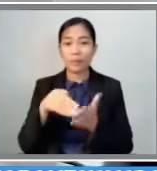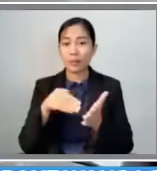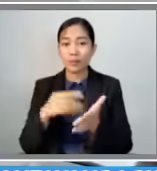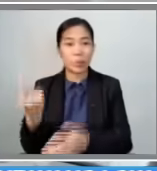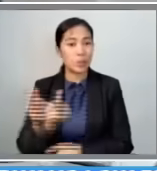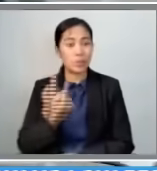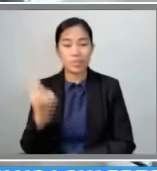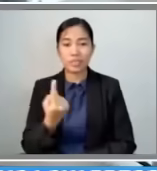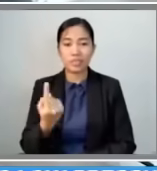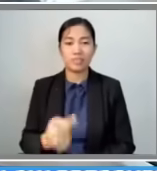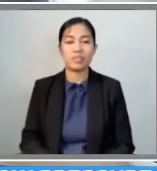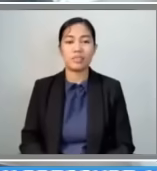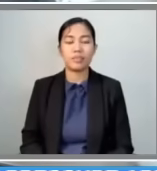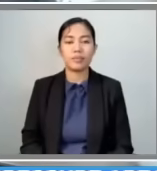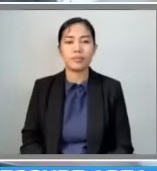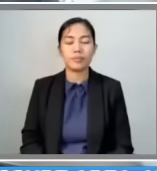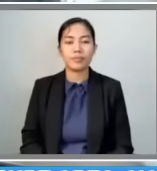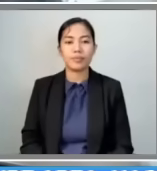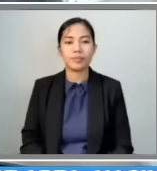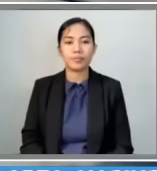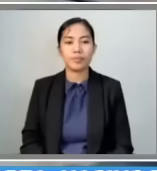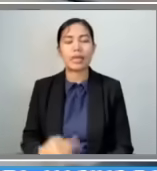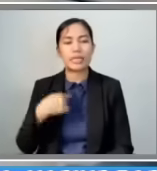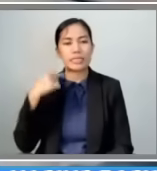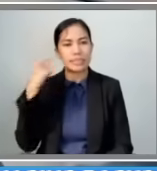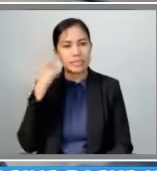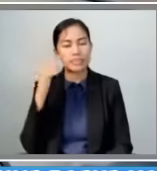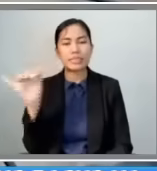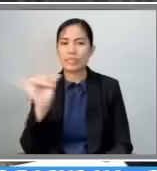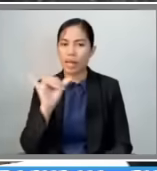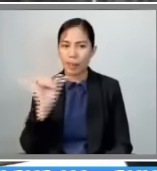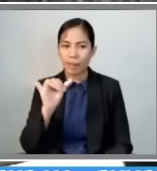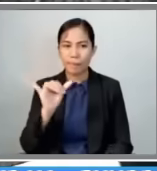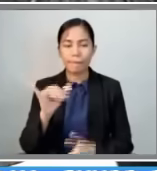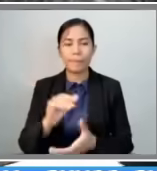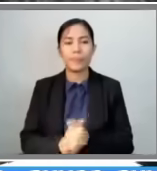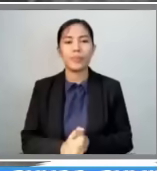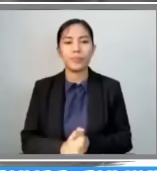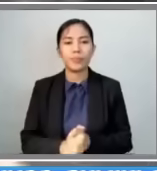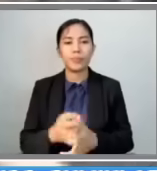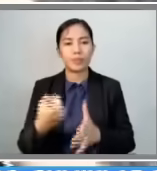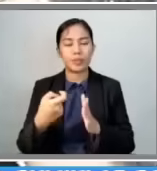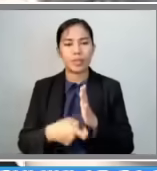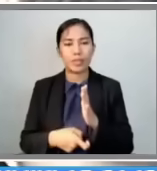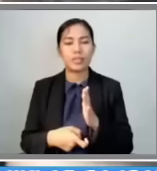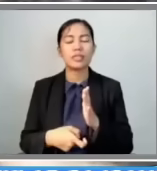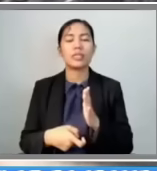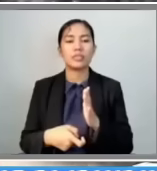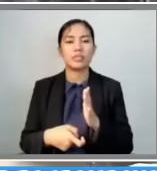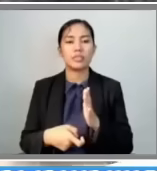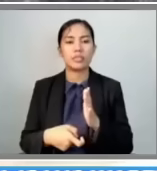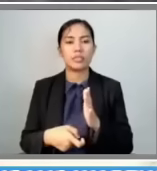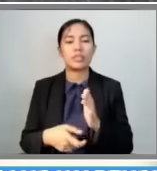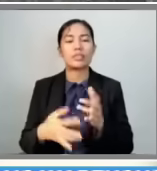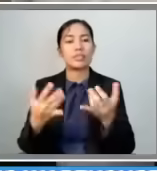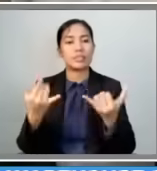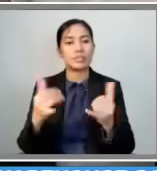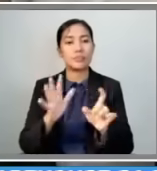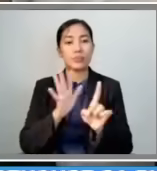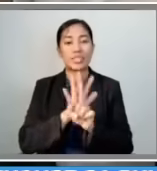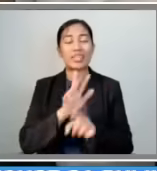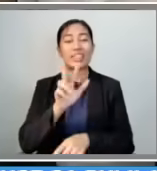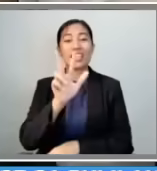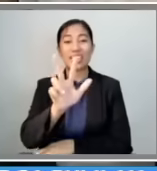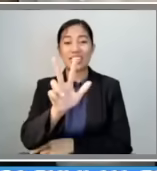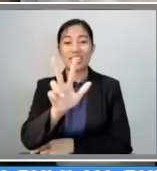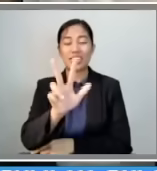NEP, Mr. Chair, I think we're getting the same amount. I think we got 10 billion. Uso pa rin daw ang tatlong shift ng klase sa mga